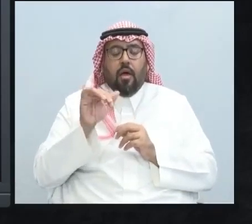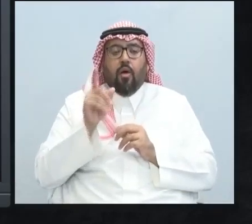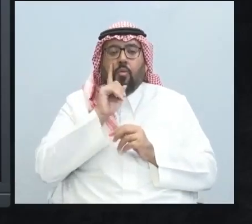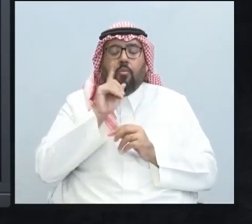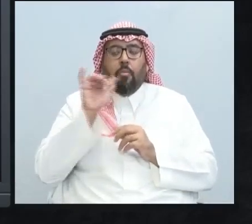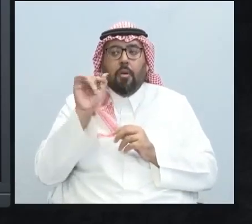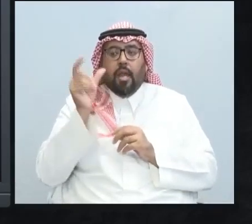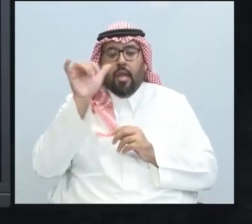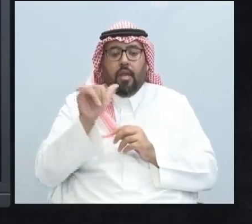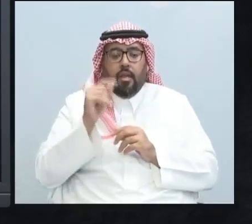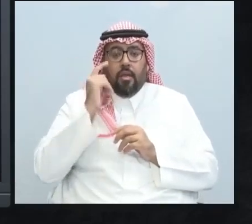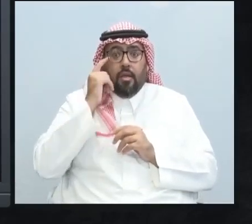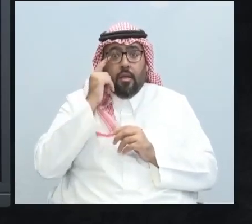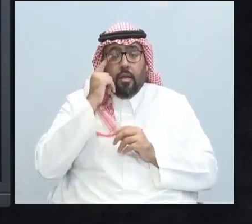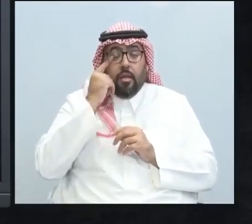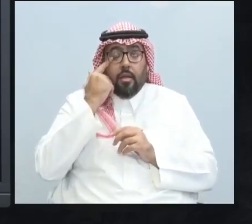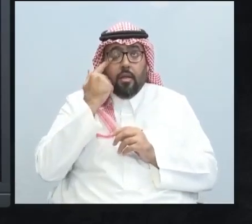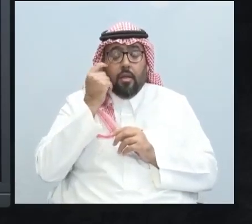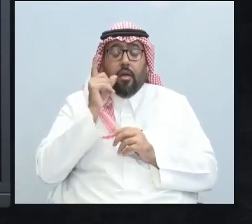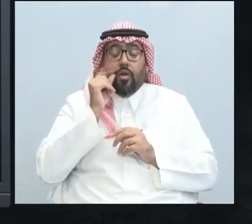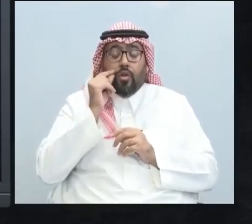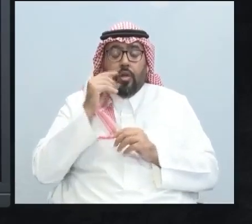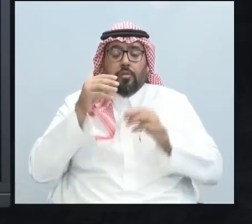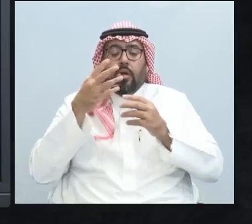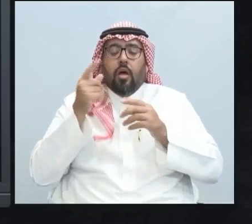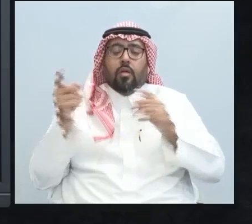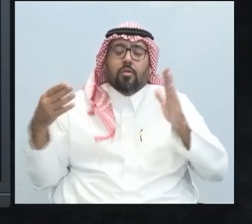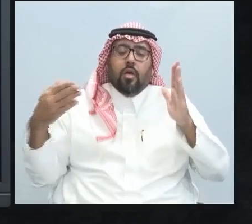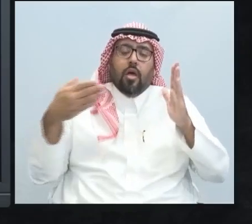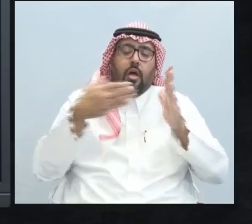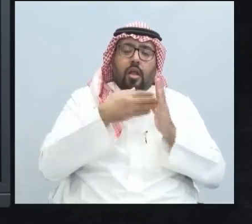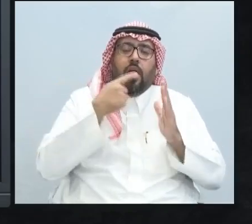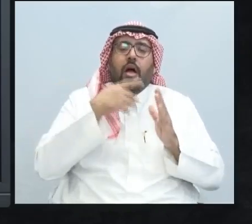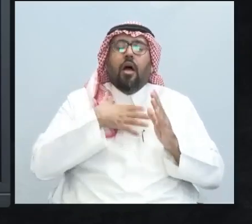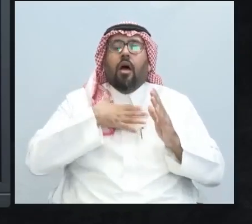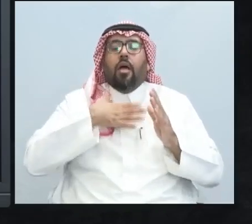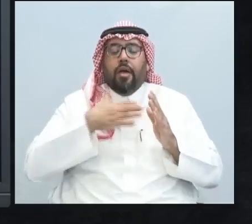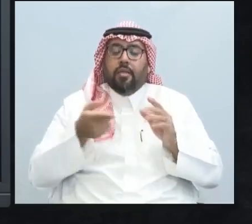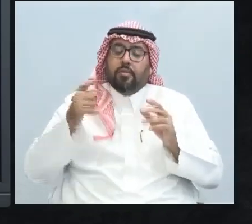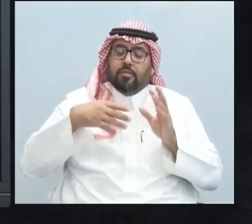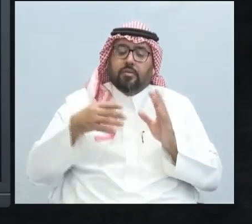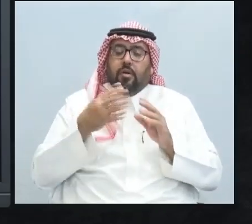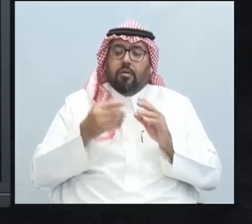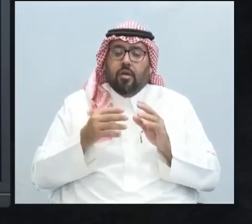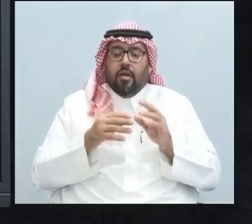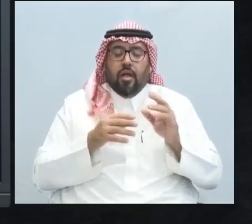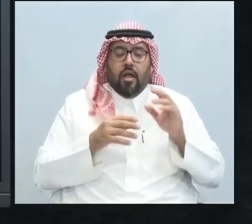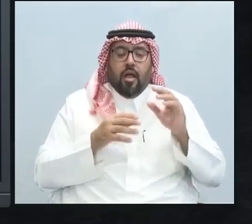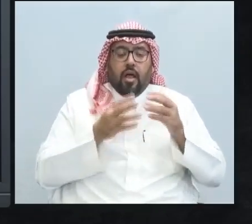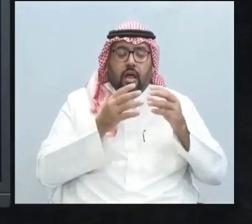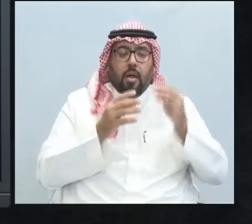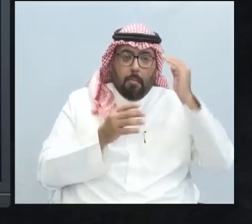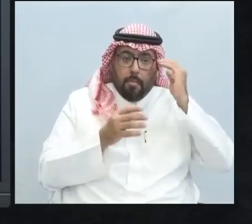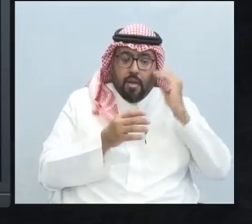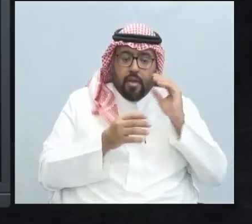لذلك الذكور كان لديهم القدره على انتاج هذه الحيوات المنويه طوال فتره حياتهم بينما الخليه التي اكملت هذا الانقسام الاول